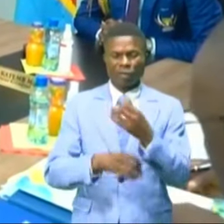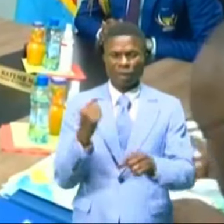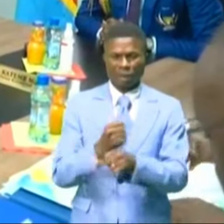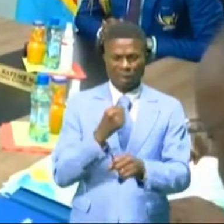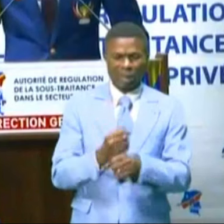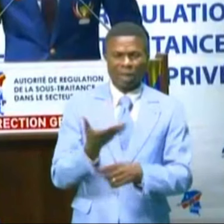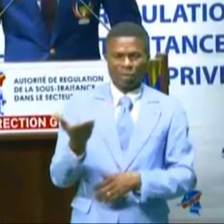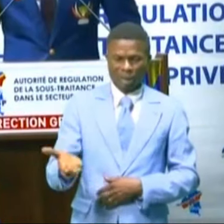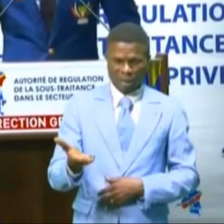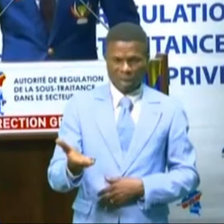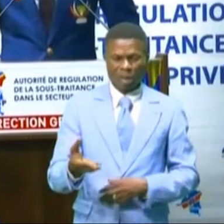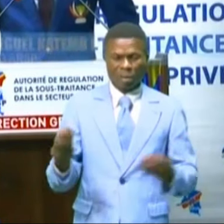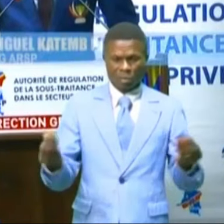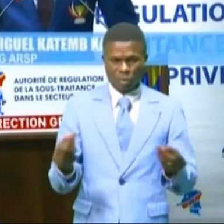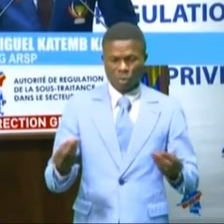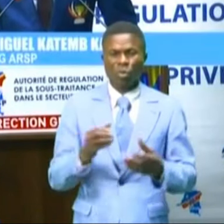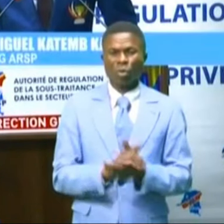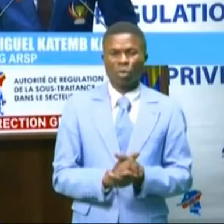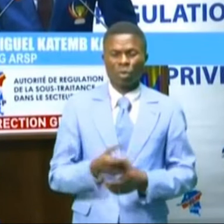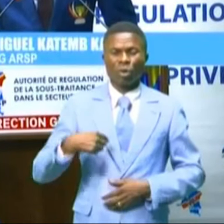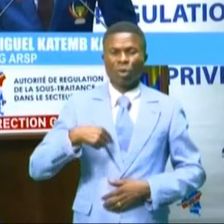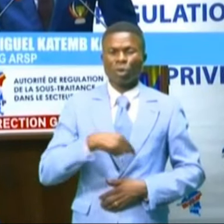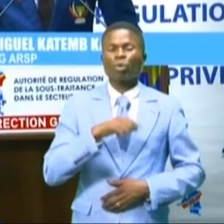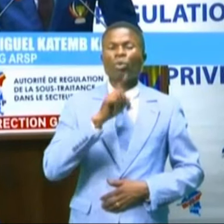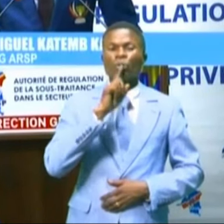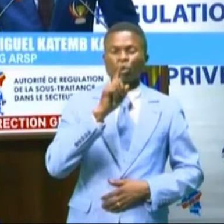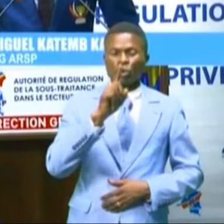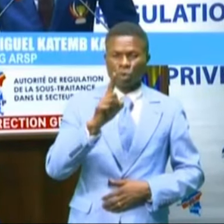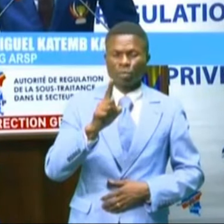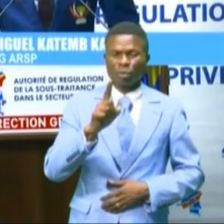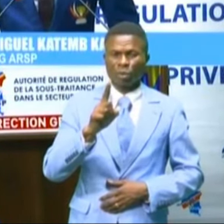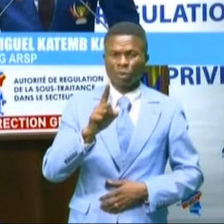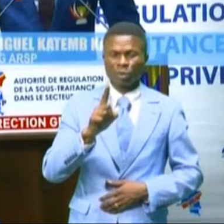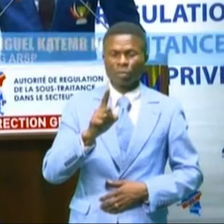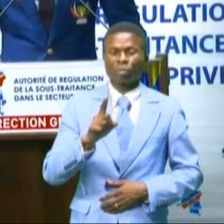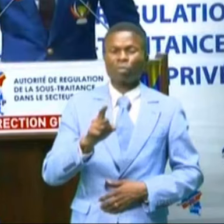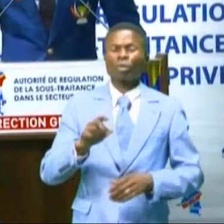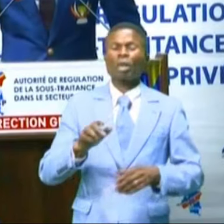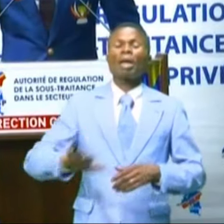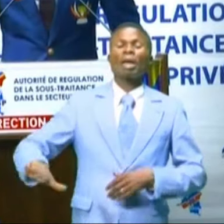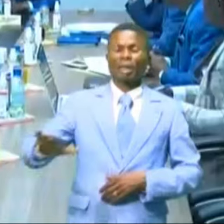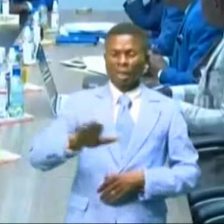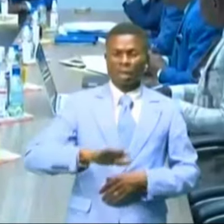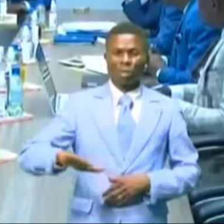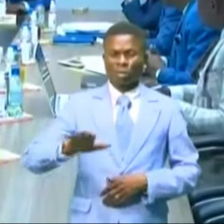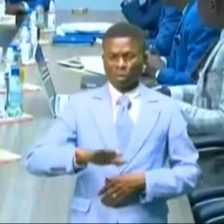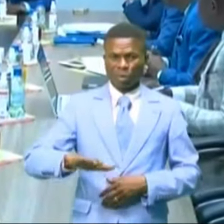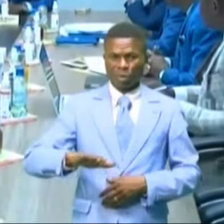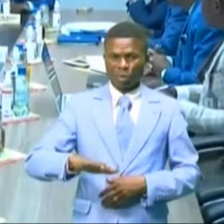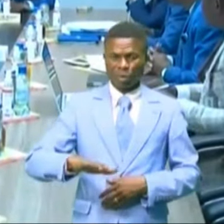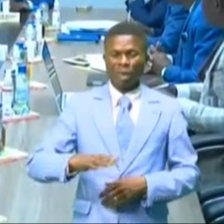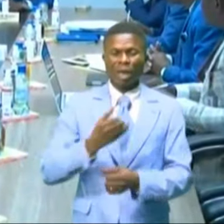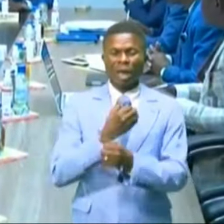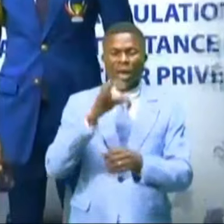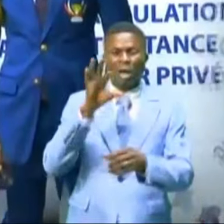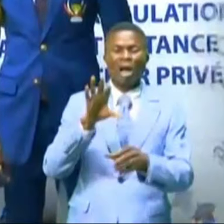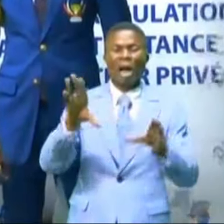des valeurs, parce que nous sommes parmi des pays qui ont voté d'abord cette loi en